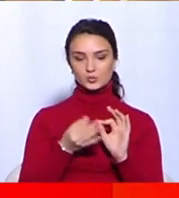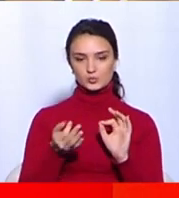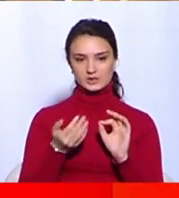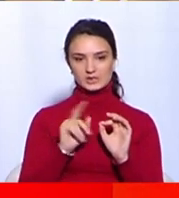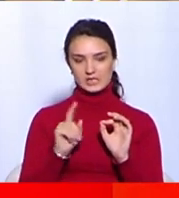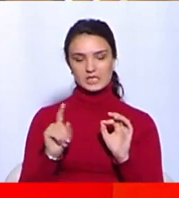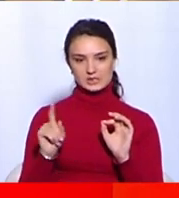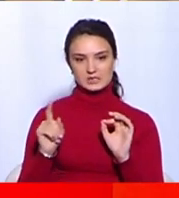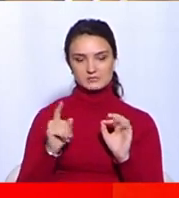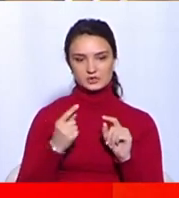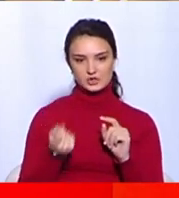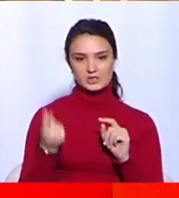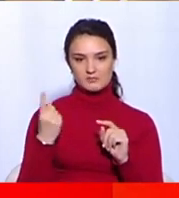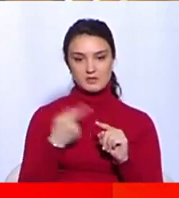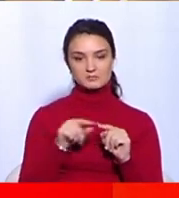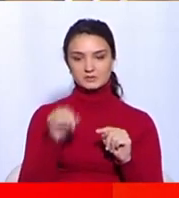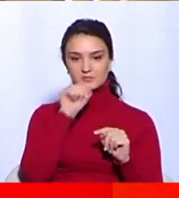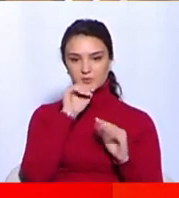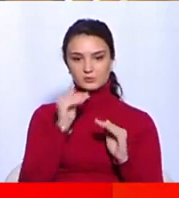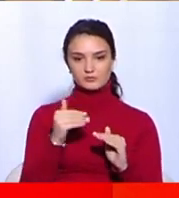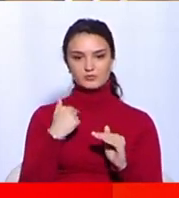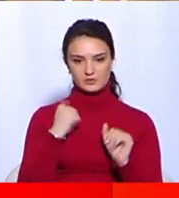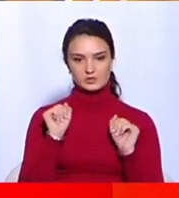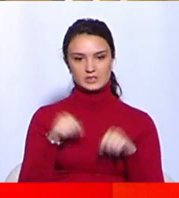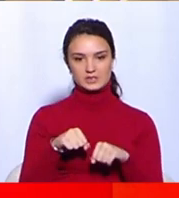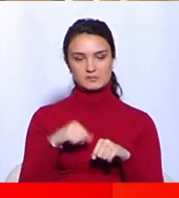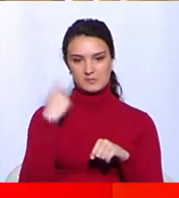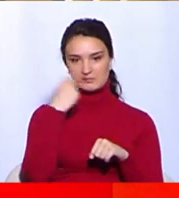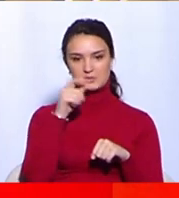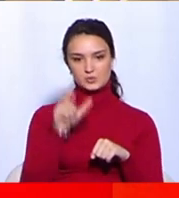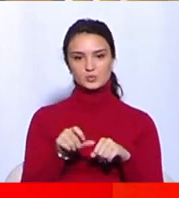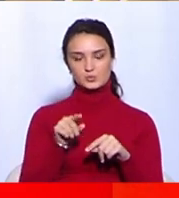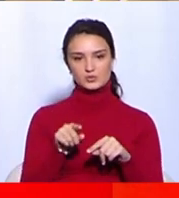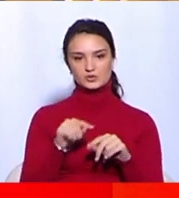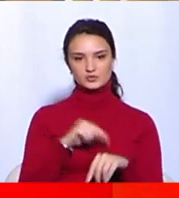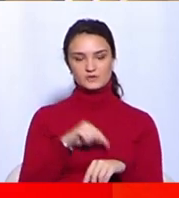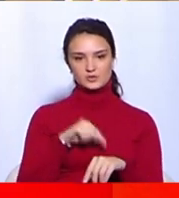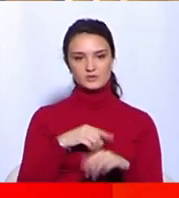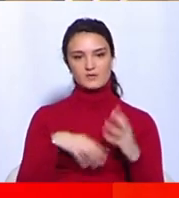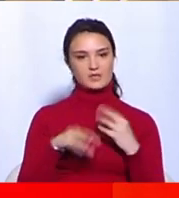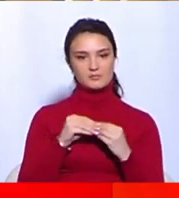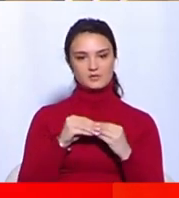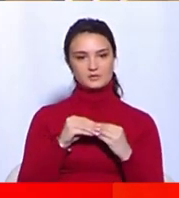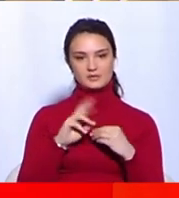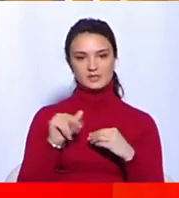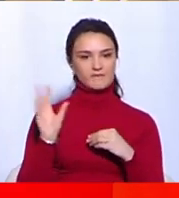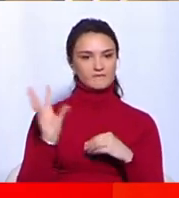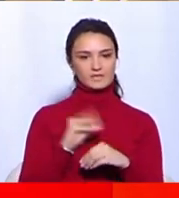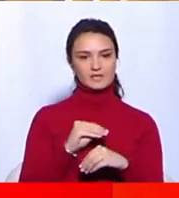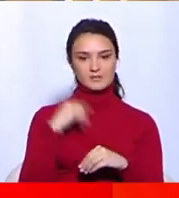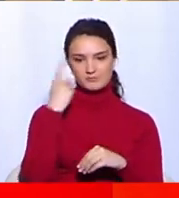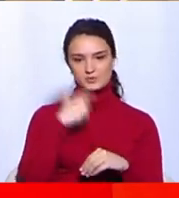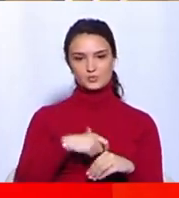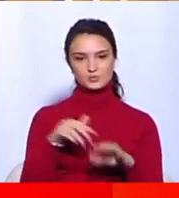მოპასუხე ნივთიერებები ჩნდება, რომელთა დამსახურებითაც ჩვენ შეიძლება ფიზიკურ დონეზე შევიგრძნოთ ყველაფერი და ყველა